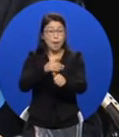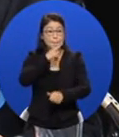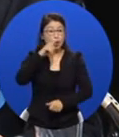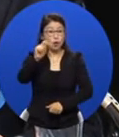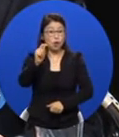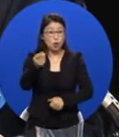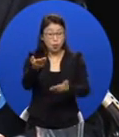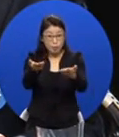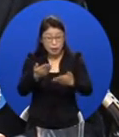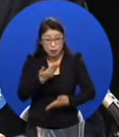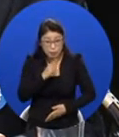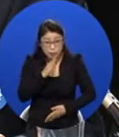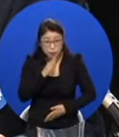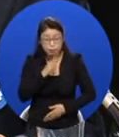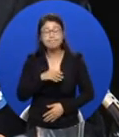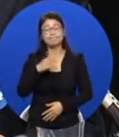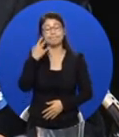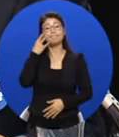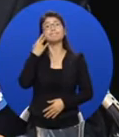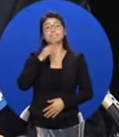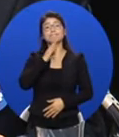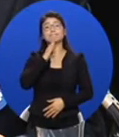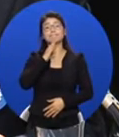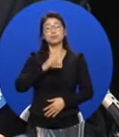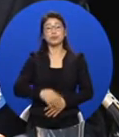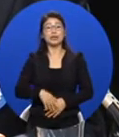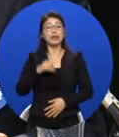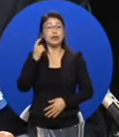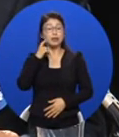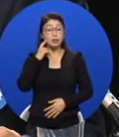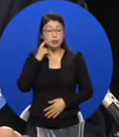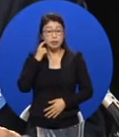경고는 받았습니다. 그런데. 허위사실